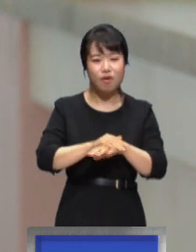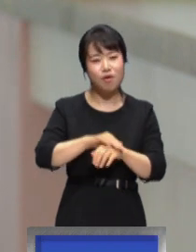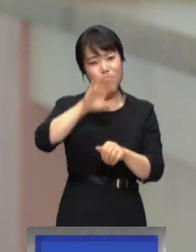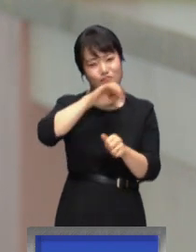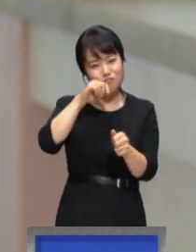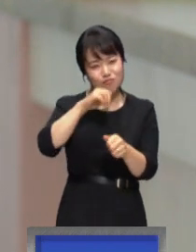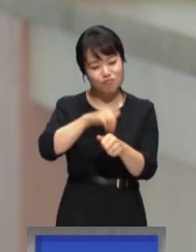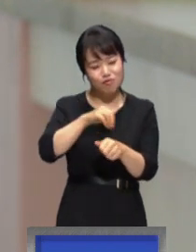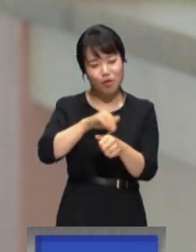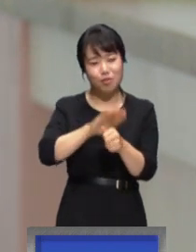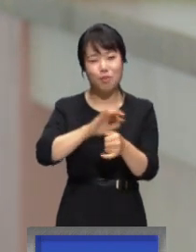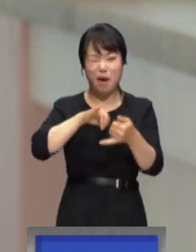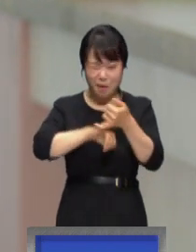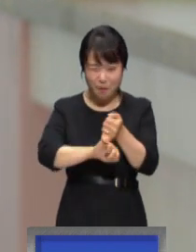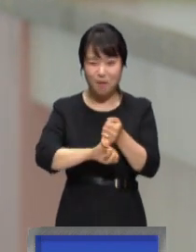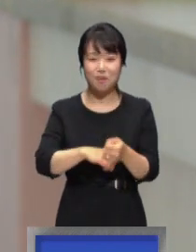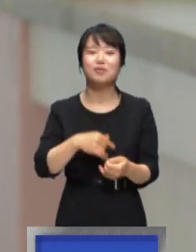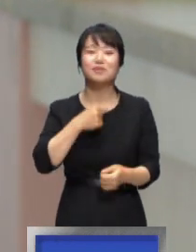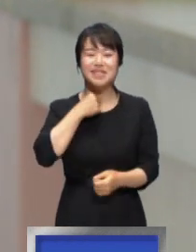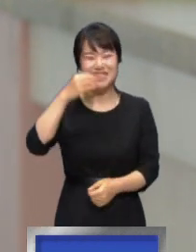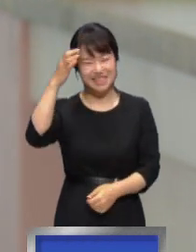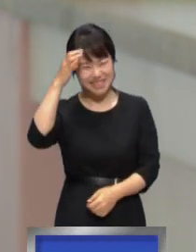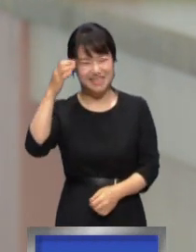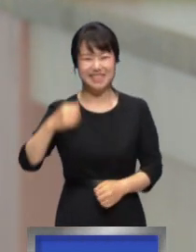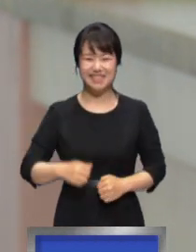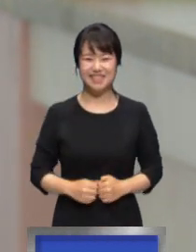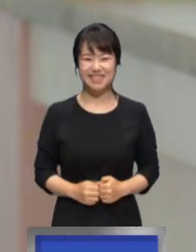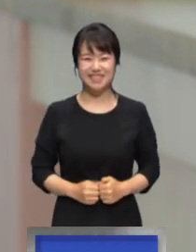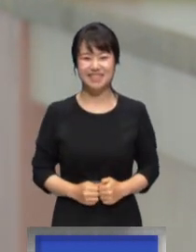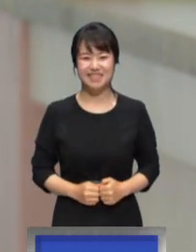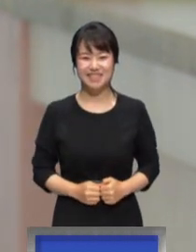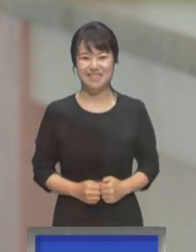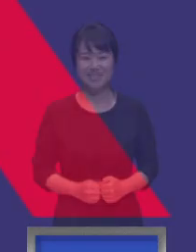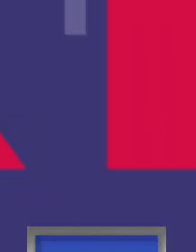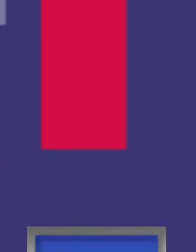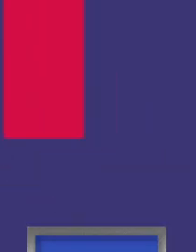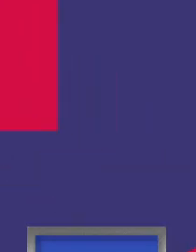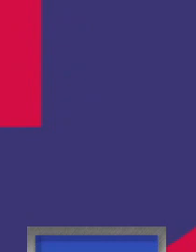않을까요? 학부모 수첩 방은영입니다.